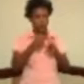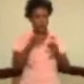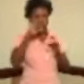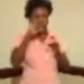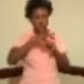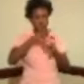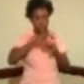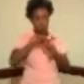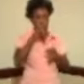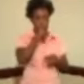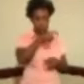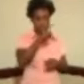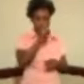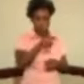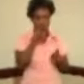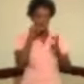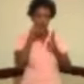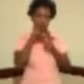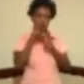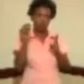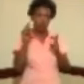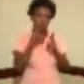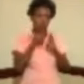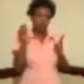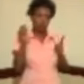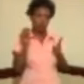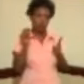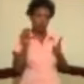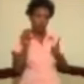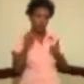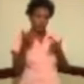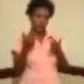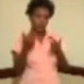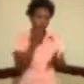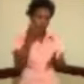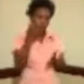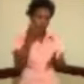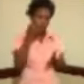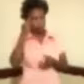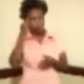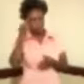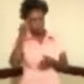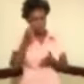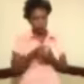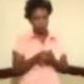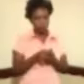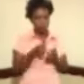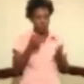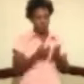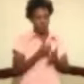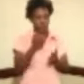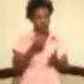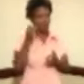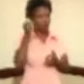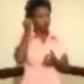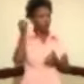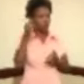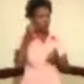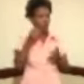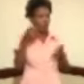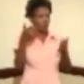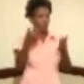avons un choix pour nous faire. Un choix entre une nouvelle façon de penser. Un nouveau souffle, une nouvelle